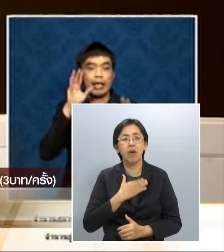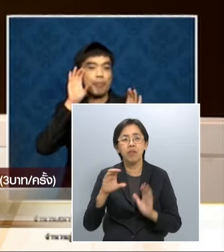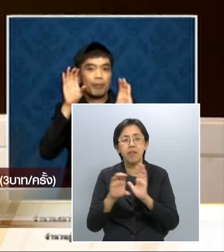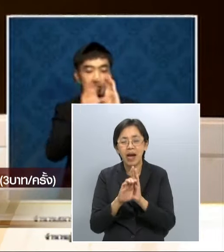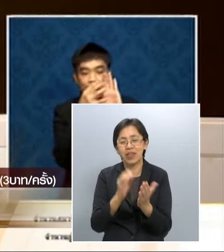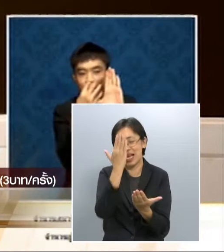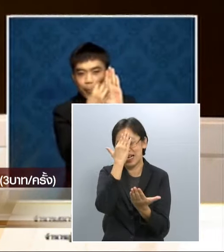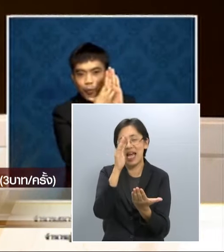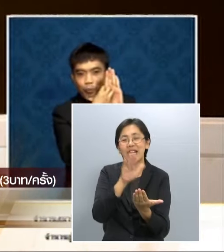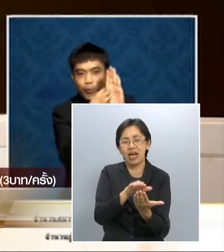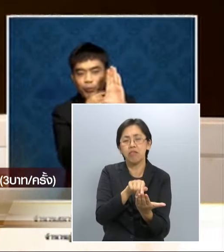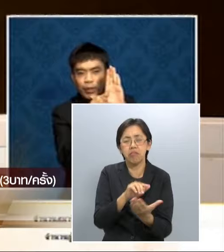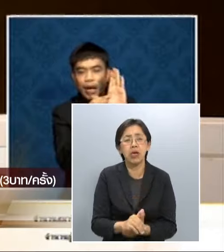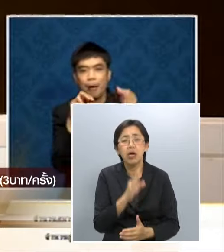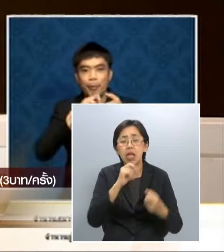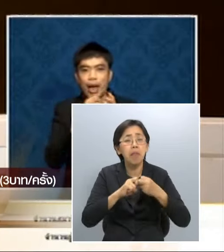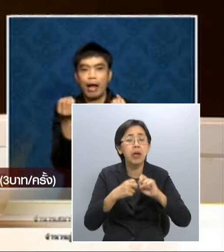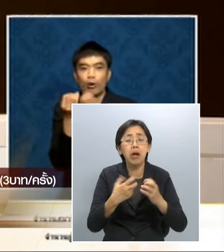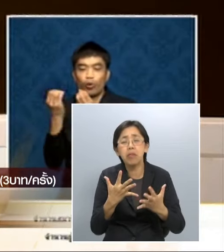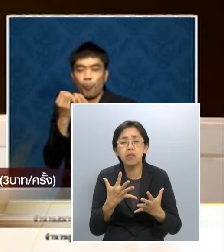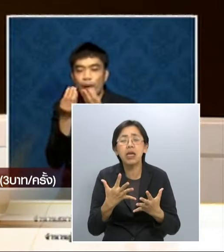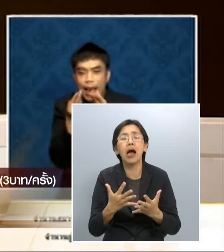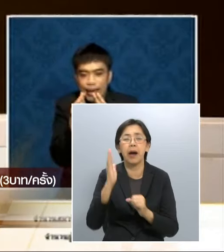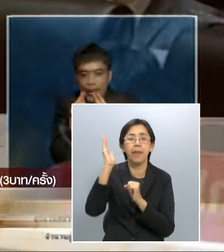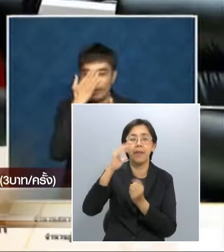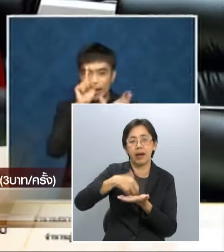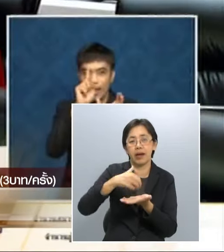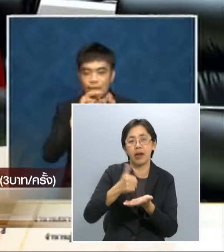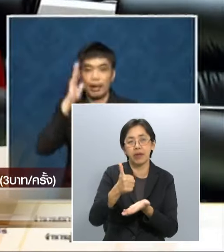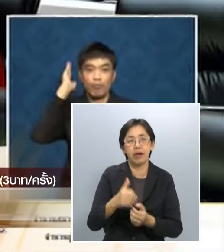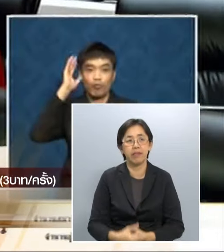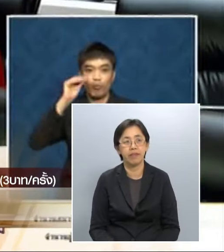ครับกระทบถ้าไม่ได้กระทบเนื้อหาอย่างไรก็สามารถเริ่มอภิปรายได้เลยครับ